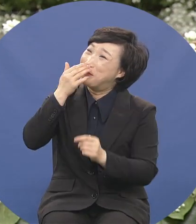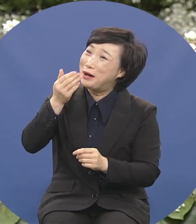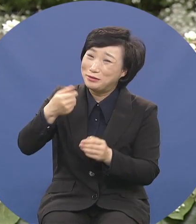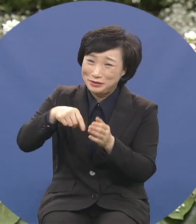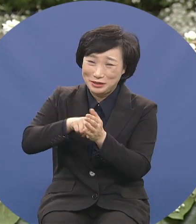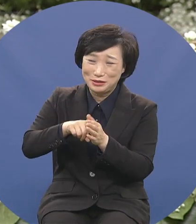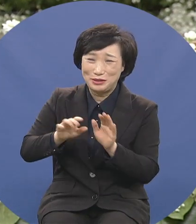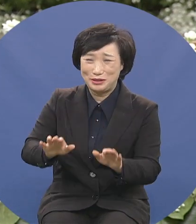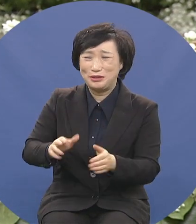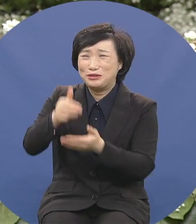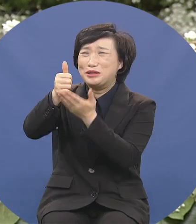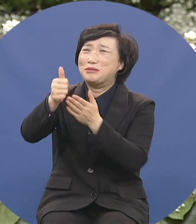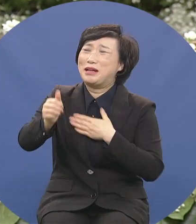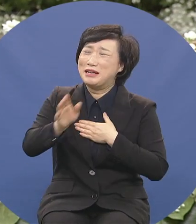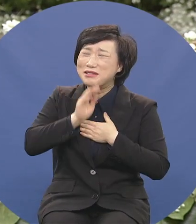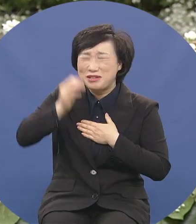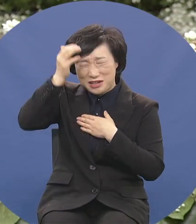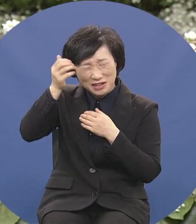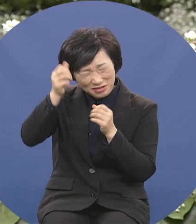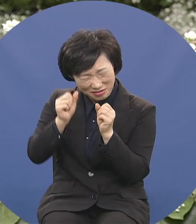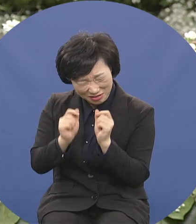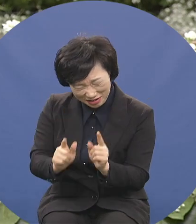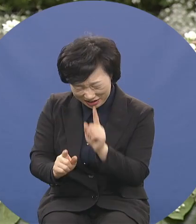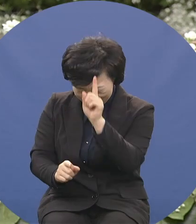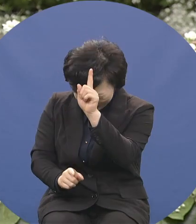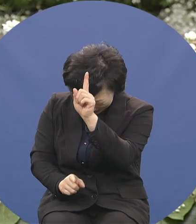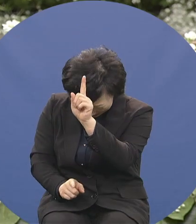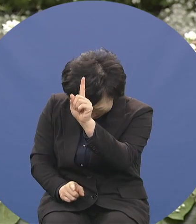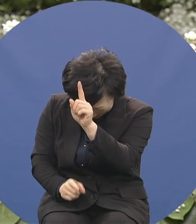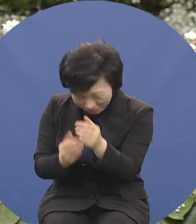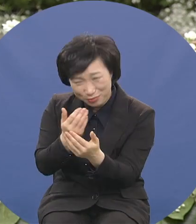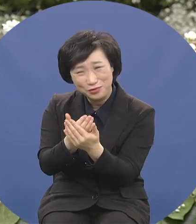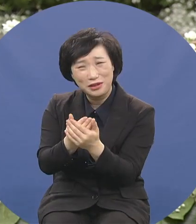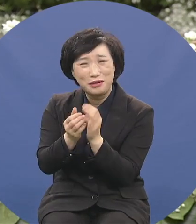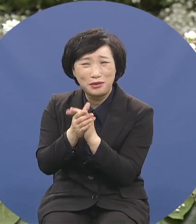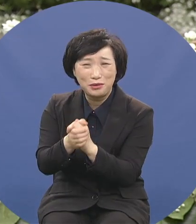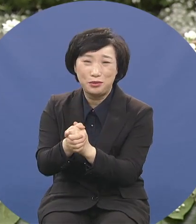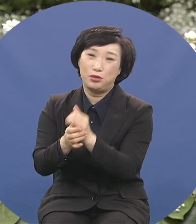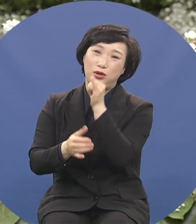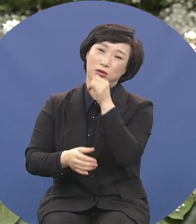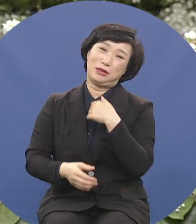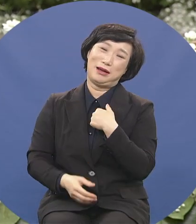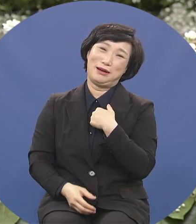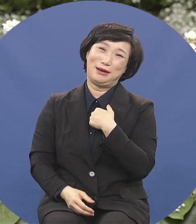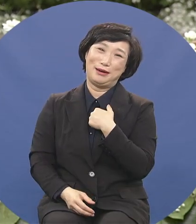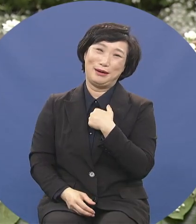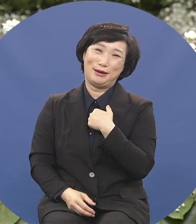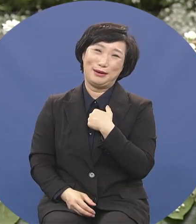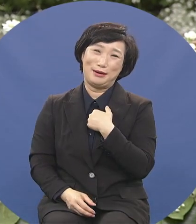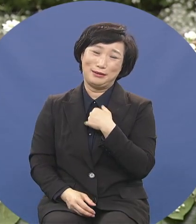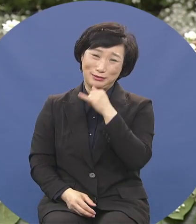주님 나에게 그런 신령한 기회를 한 번만 주세요. 그렇게